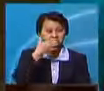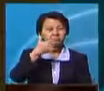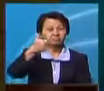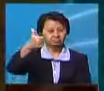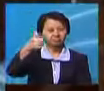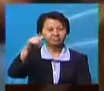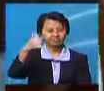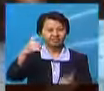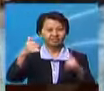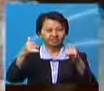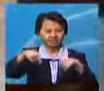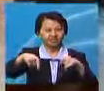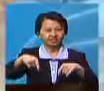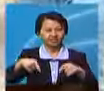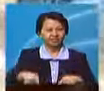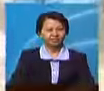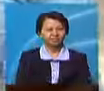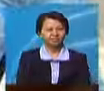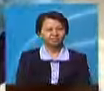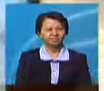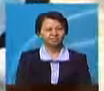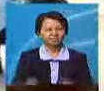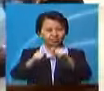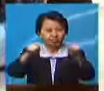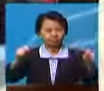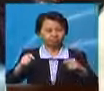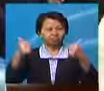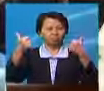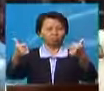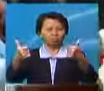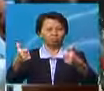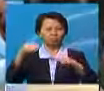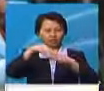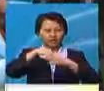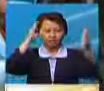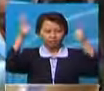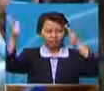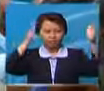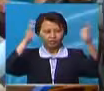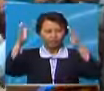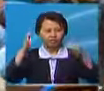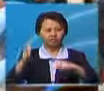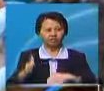Memang best! Meneraka destinasi menarik Malaysia!